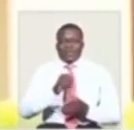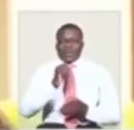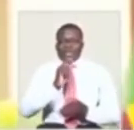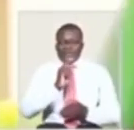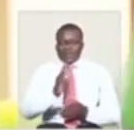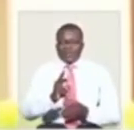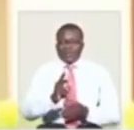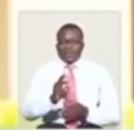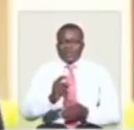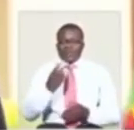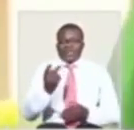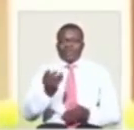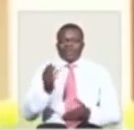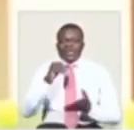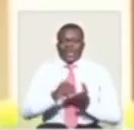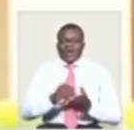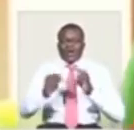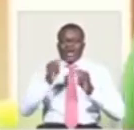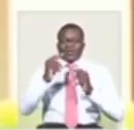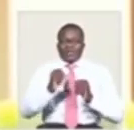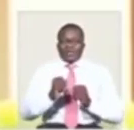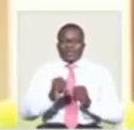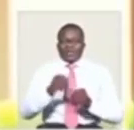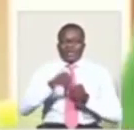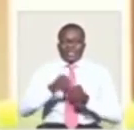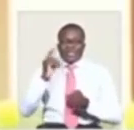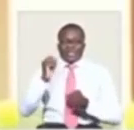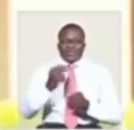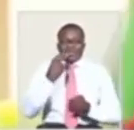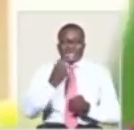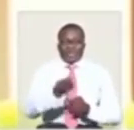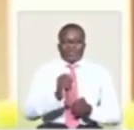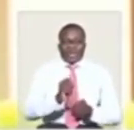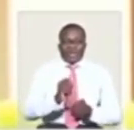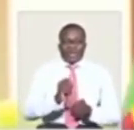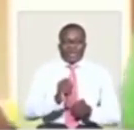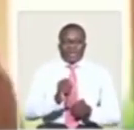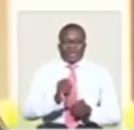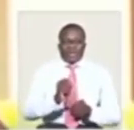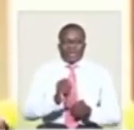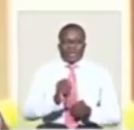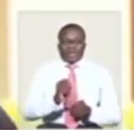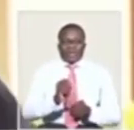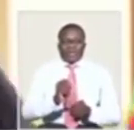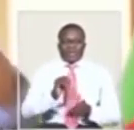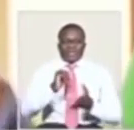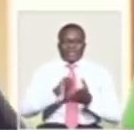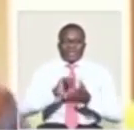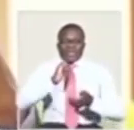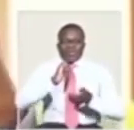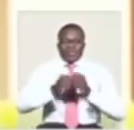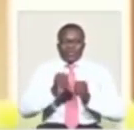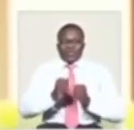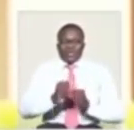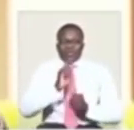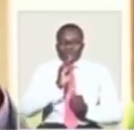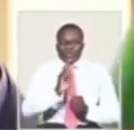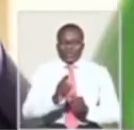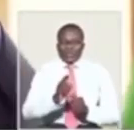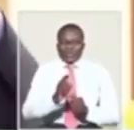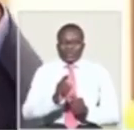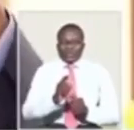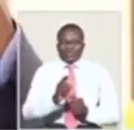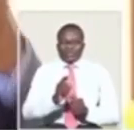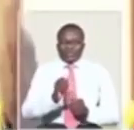période so coloniale. This is a fact. C'est clair, évident que vous pouvez vous regarder même au niveau remonté dans l'histoire, vous allez vous en rendre